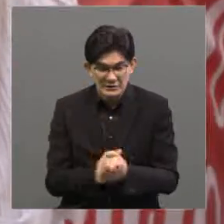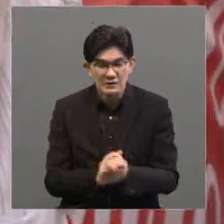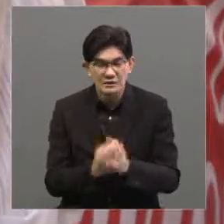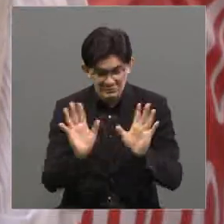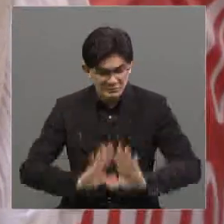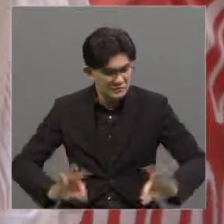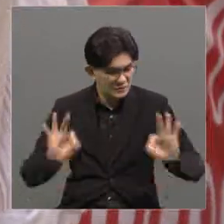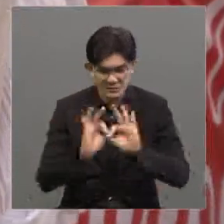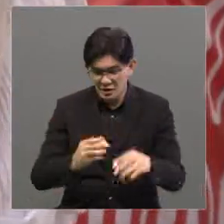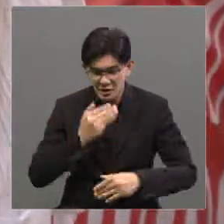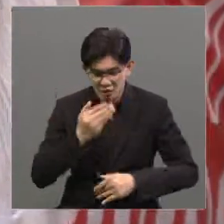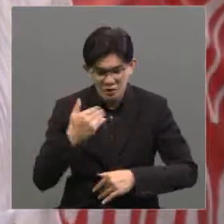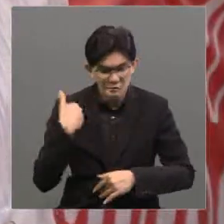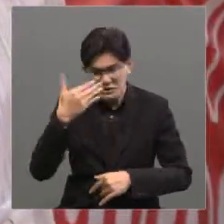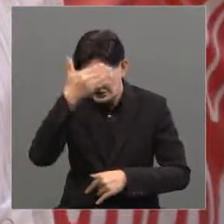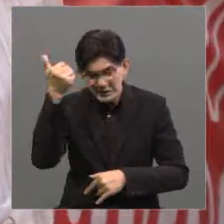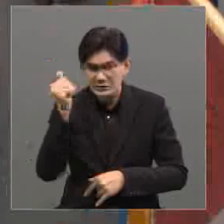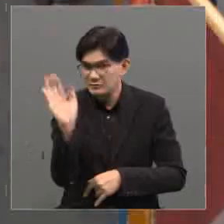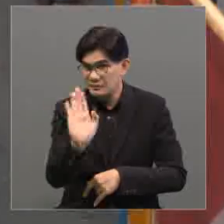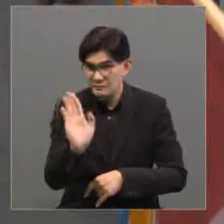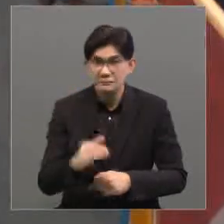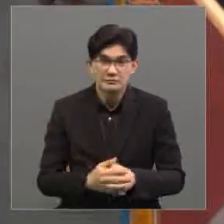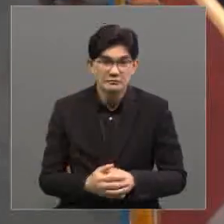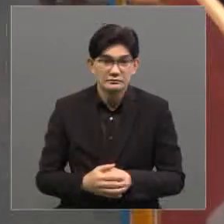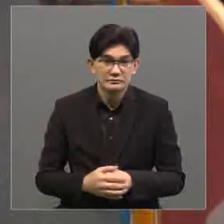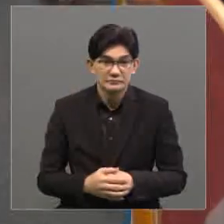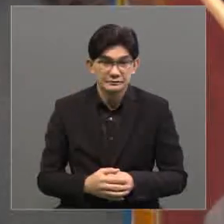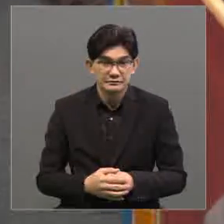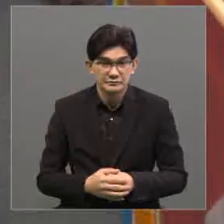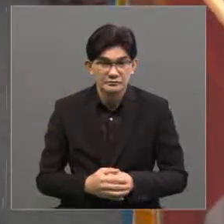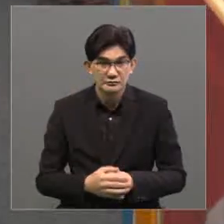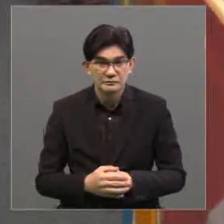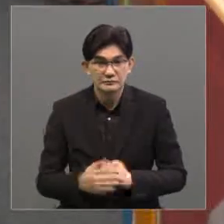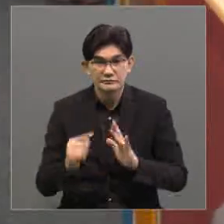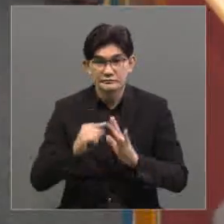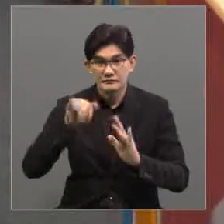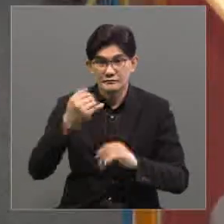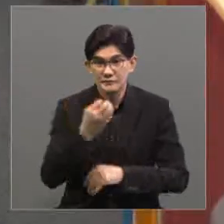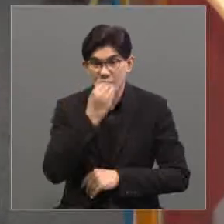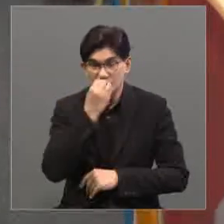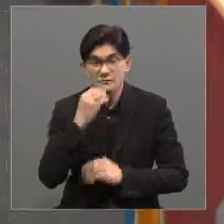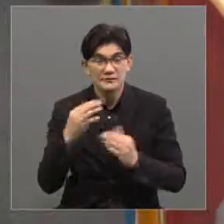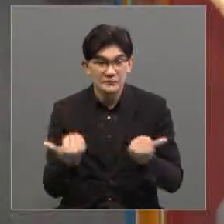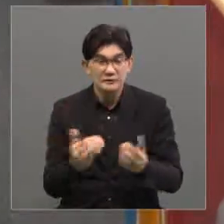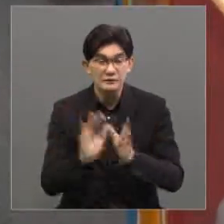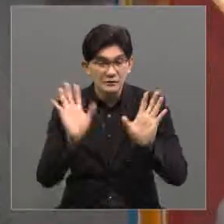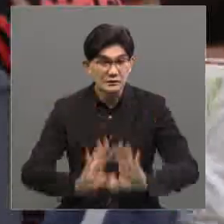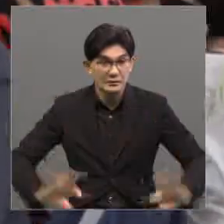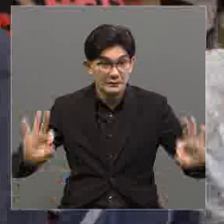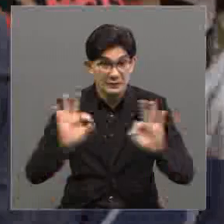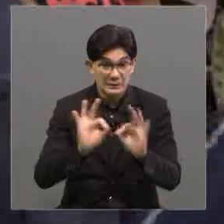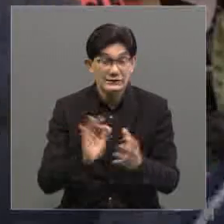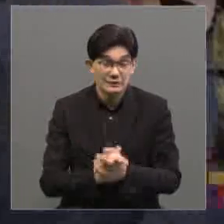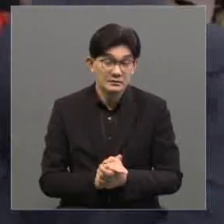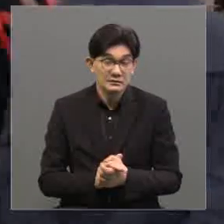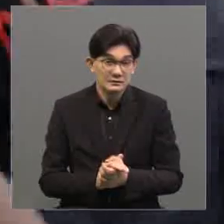ไว้ไม่ให้ลืม ได้ชื่อว่าเทศกาลกินเจหรือประเพณีงานเจที่สำคัญขาด